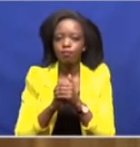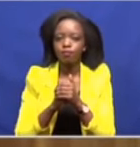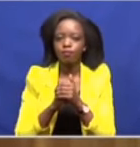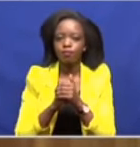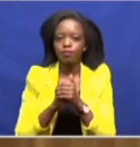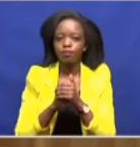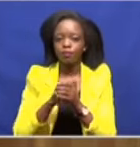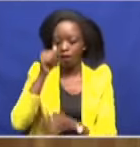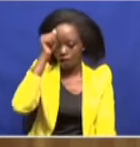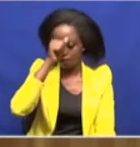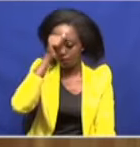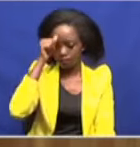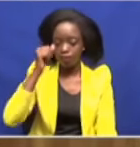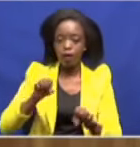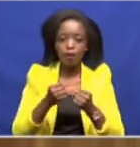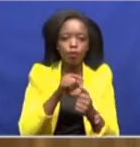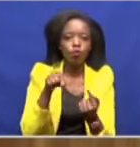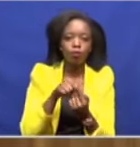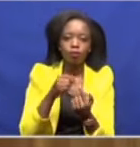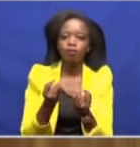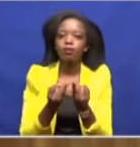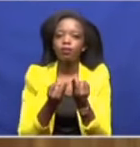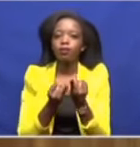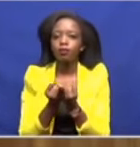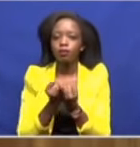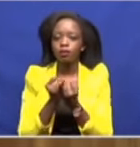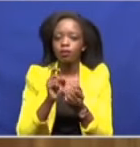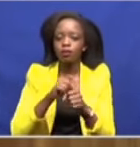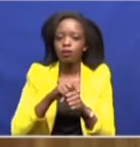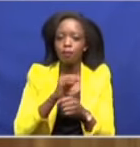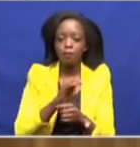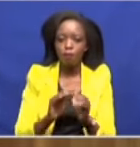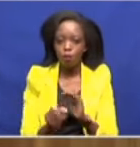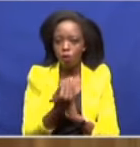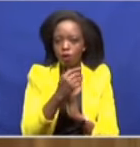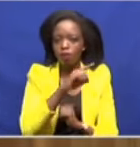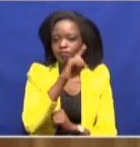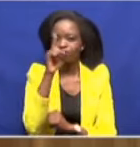benediction, ufanyika Ijumaa kuanzia saa 6 hadi saa 7 mchana.